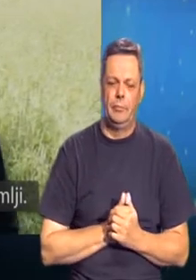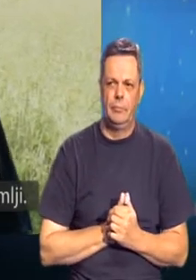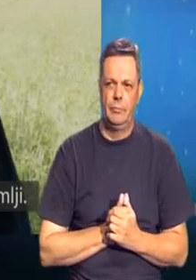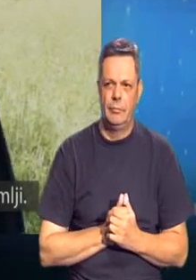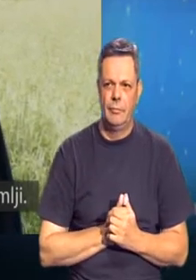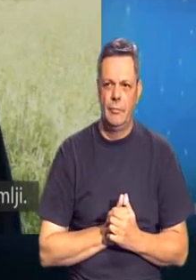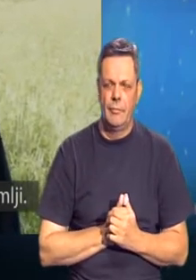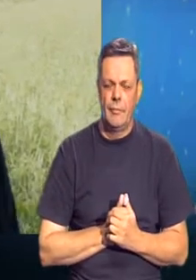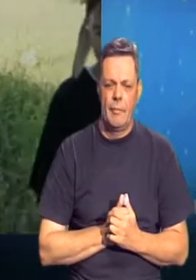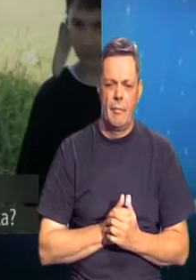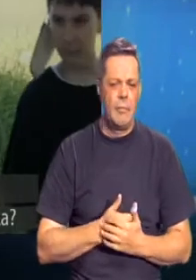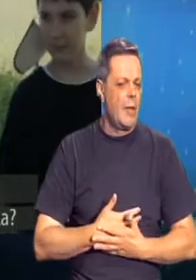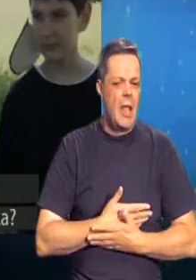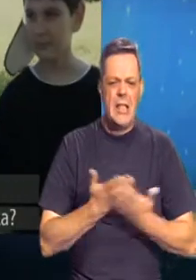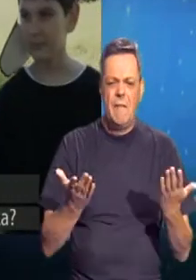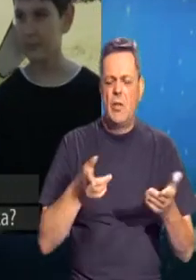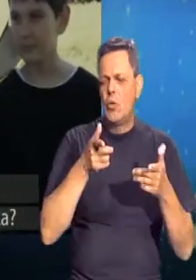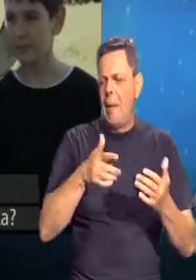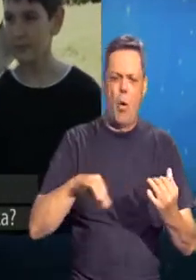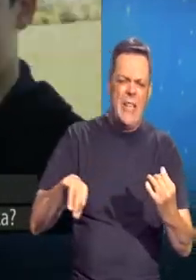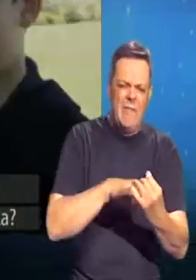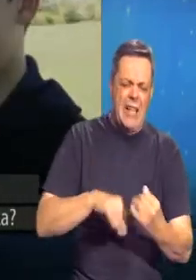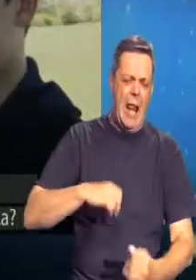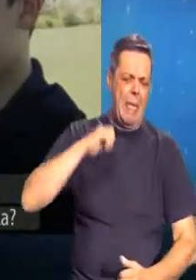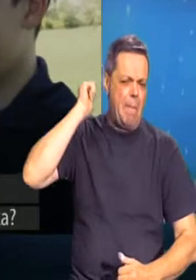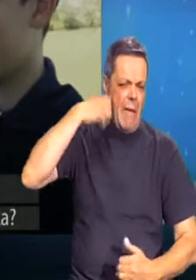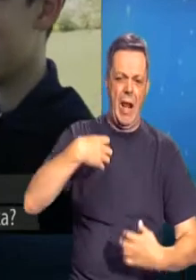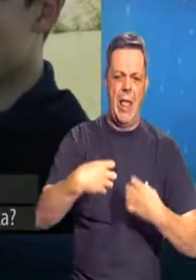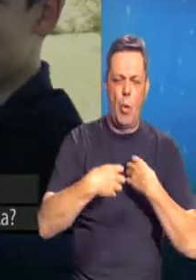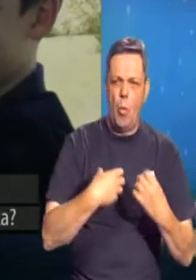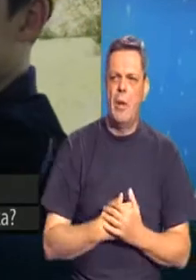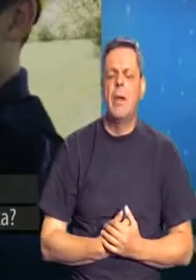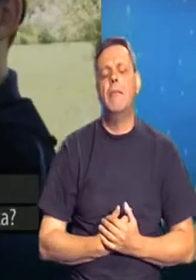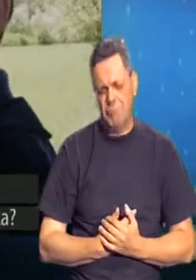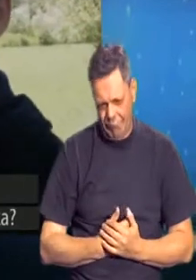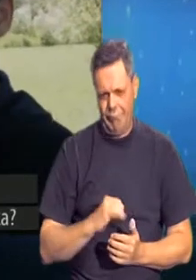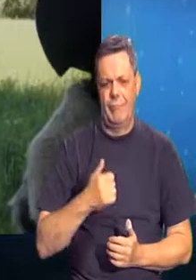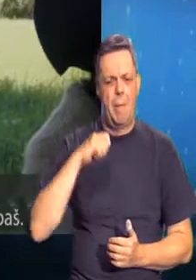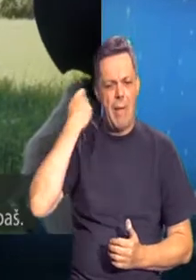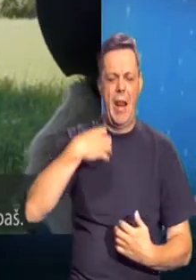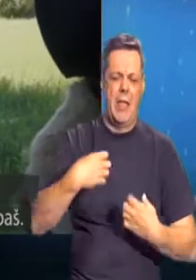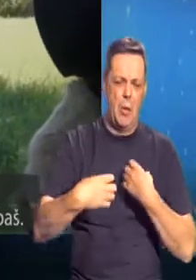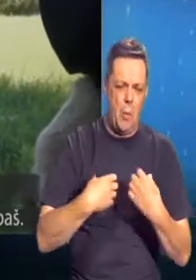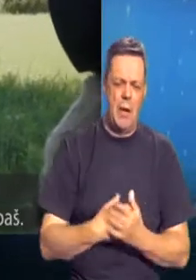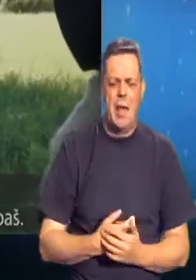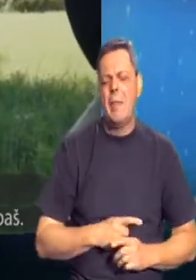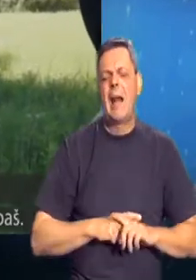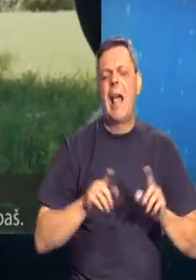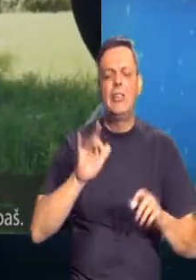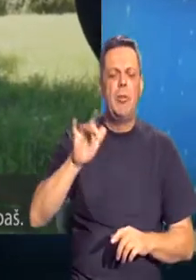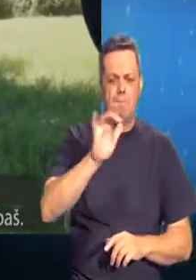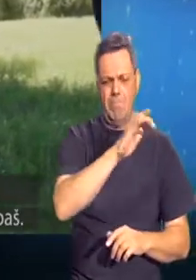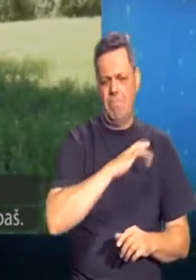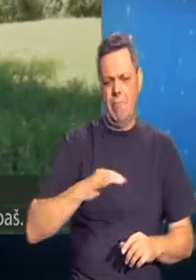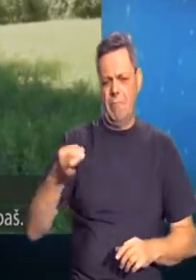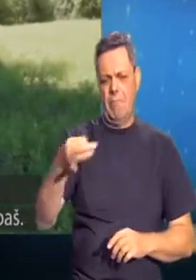filma. Sami su i svirali, i pjevali, i glumili. Da, pjevali su čak, glumili. Na raznim lokacijama